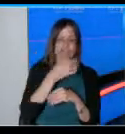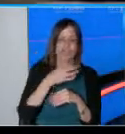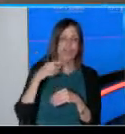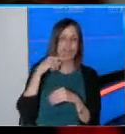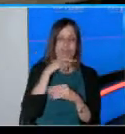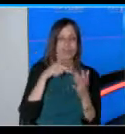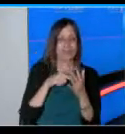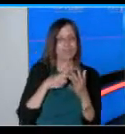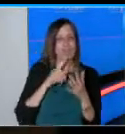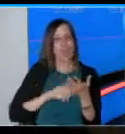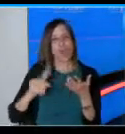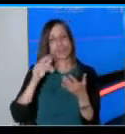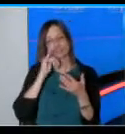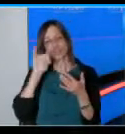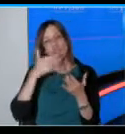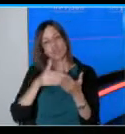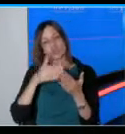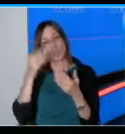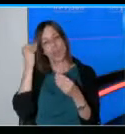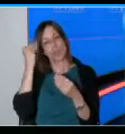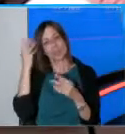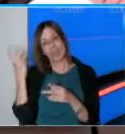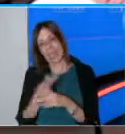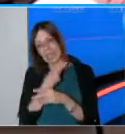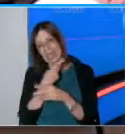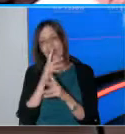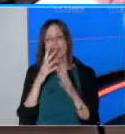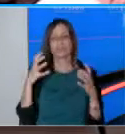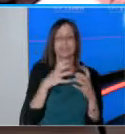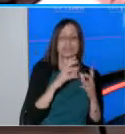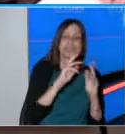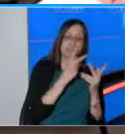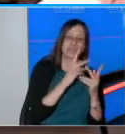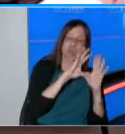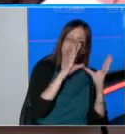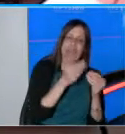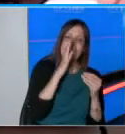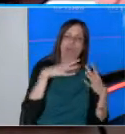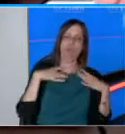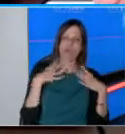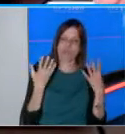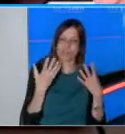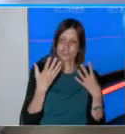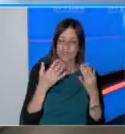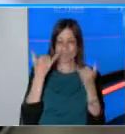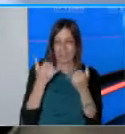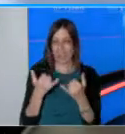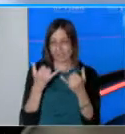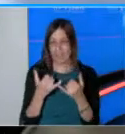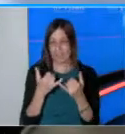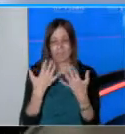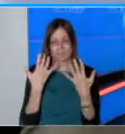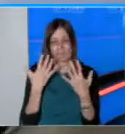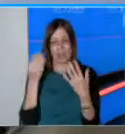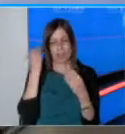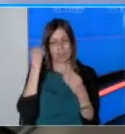חודש תשרי המשיכו שם לימודים כרגיל, לעומת הציבור הכללי שהיה חופשה. ועכשיו